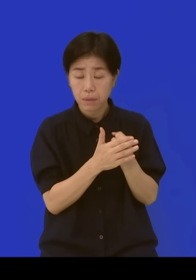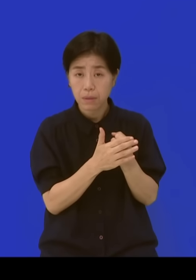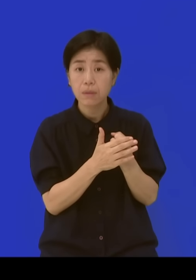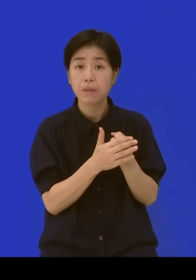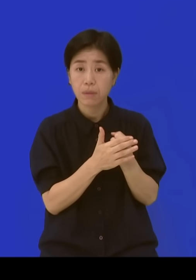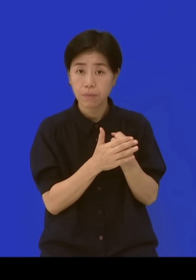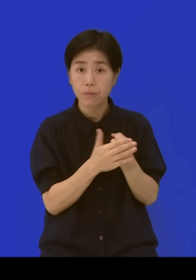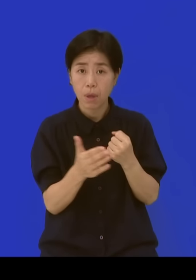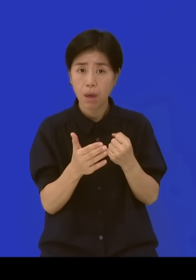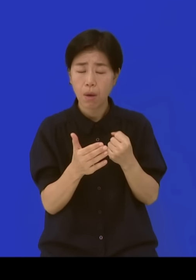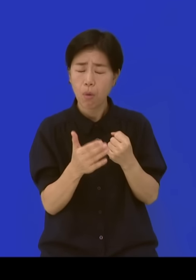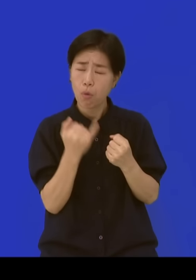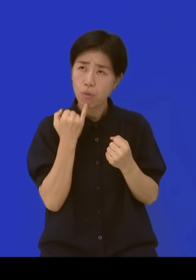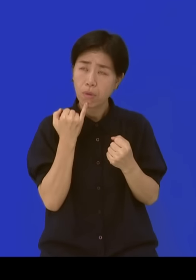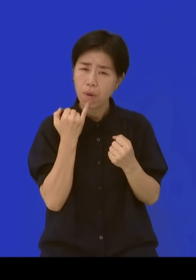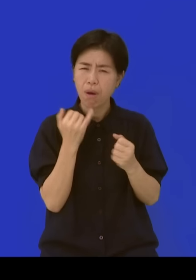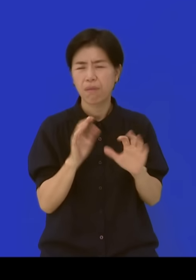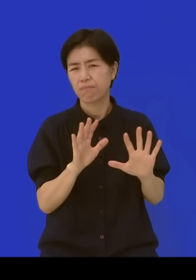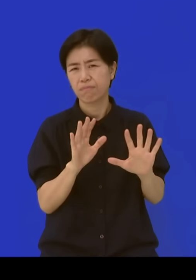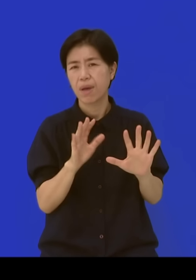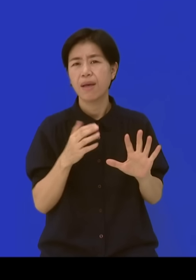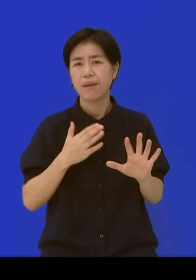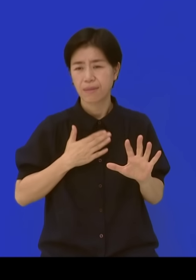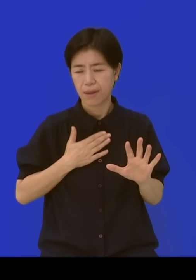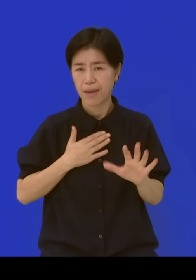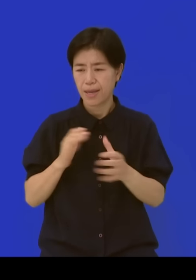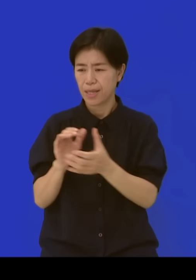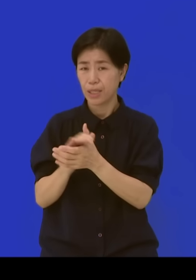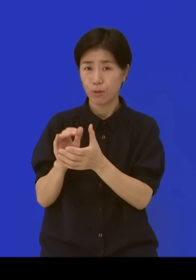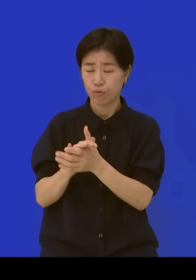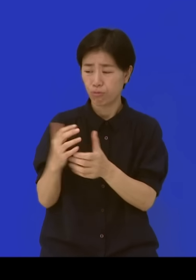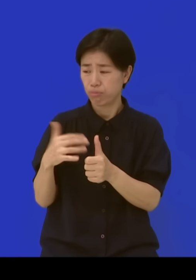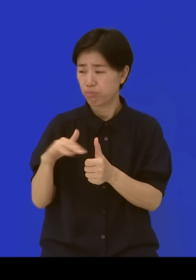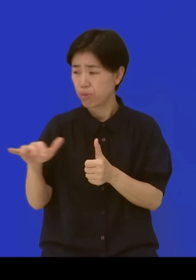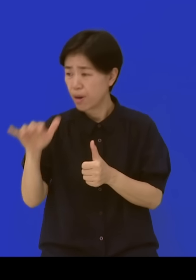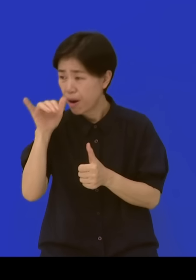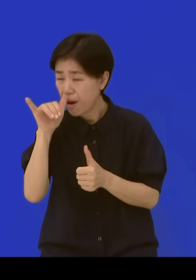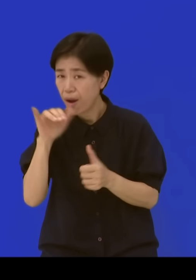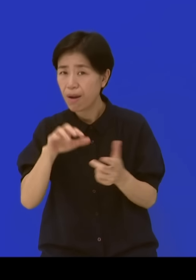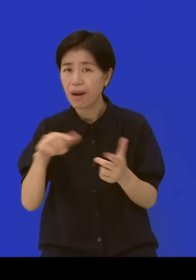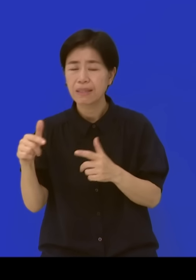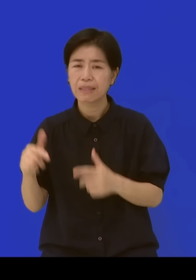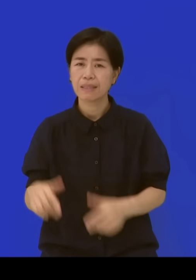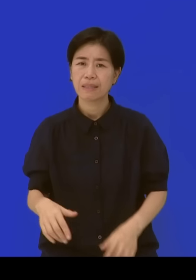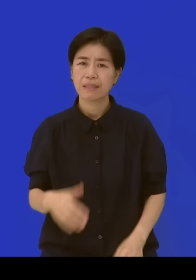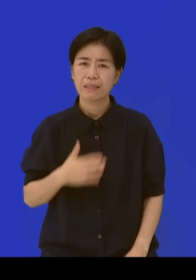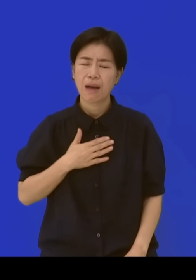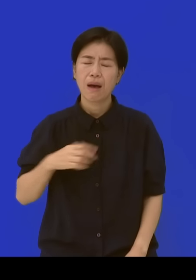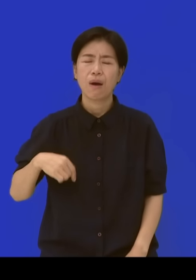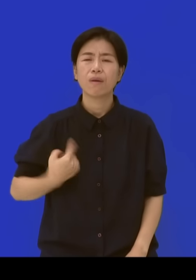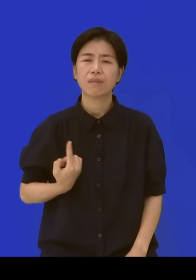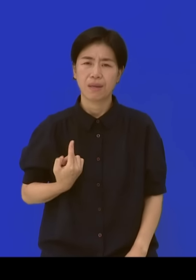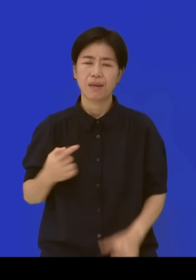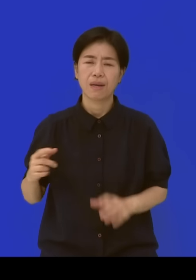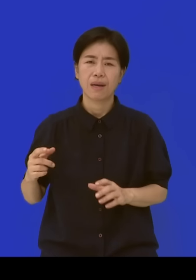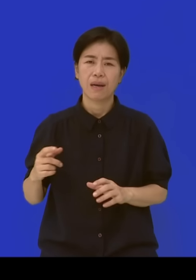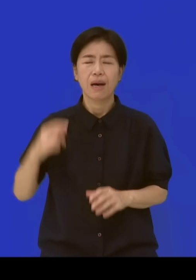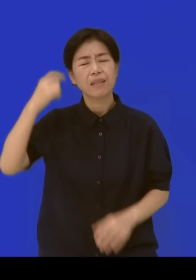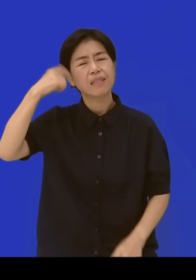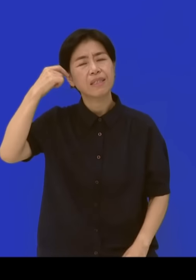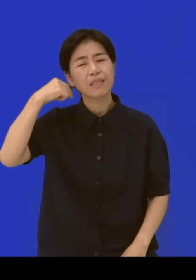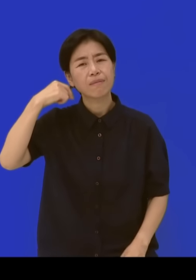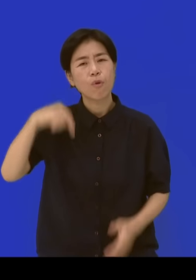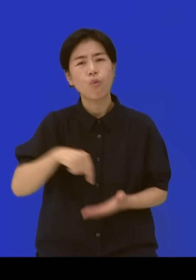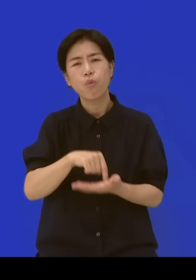그 또래 친구들에게서 이제 그런 시기가 중요한 시기가 있잖아요. 예, 예. 네, 그런 식으로 조금 혼자 지내는 시기가